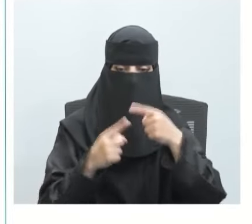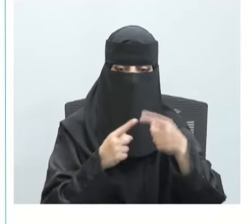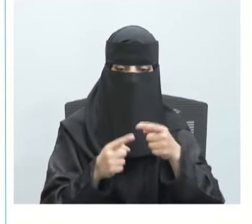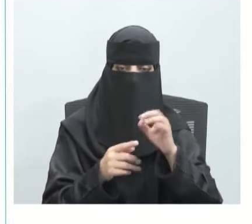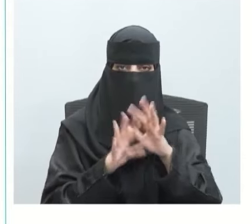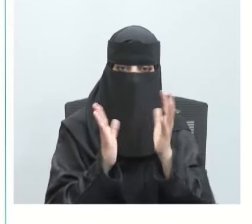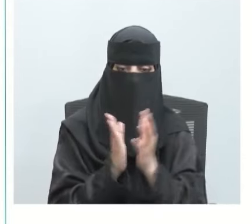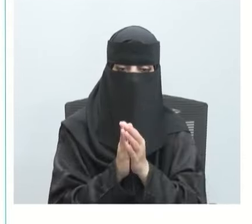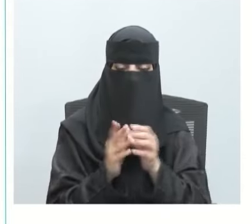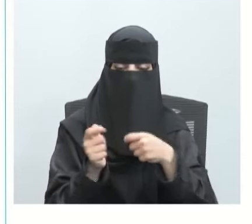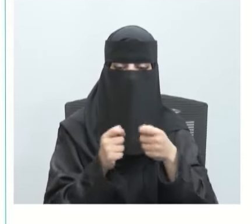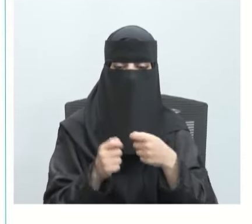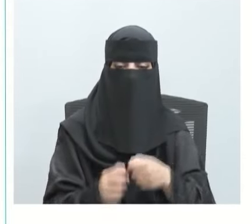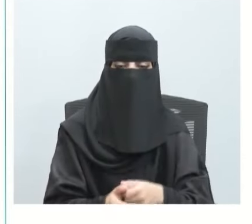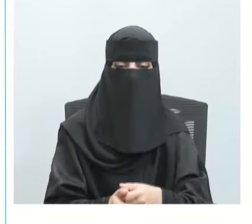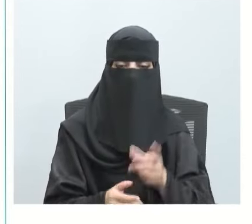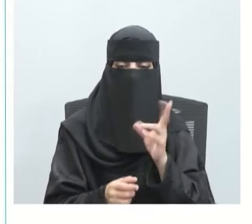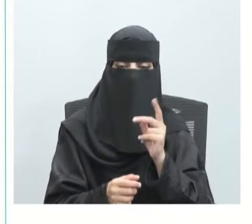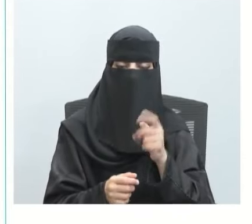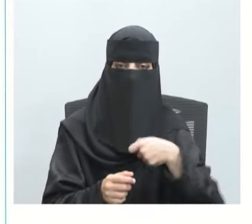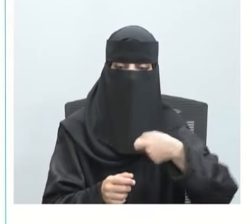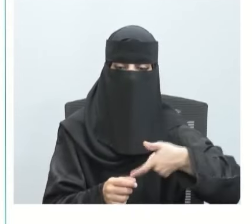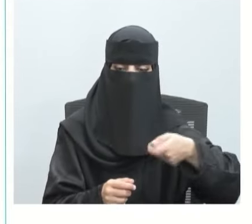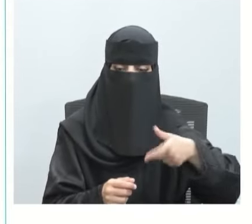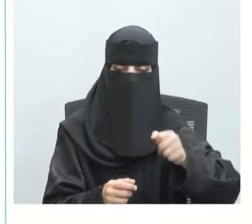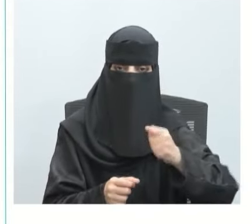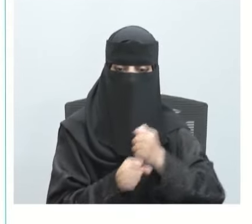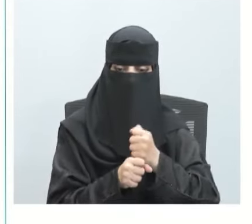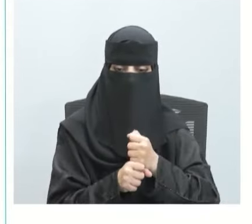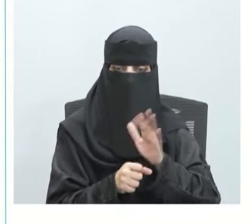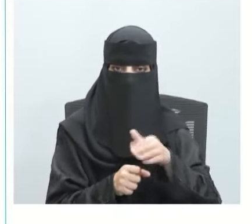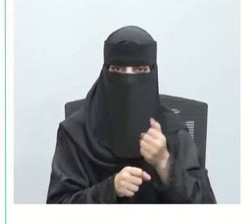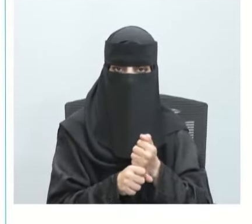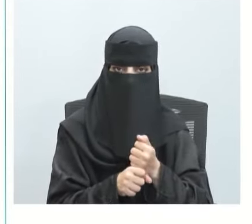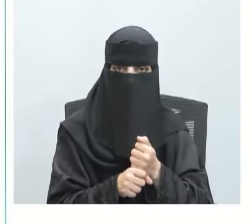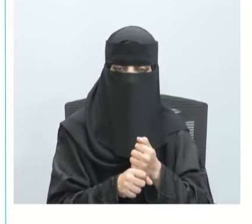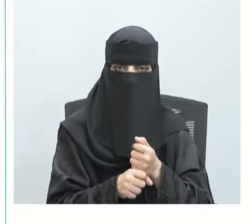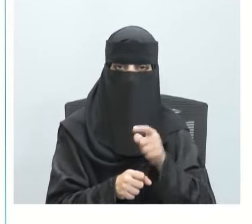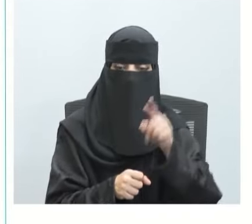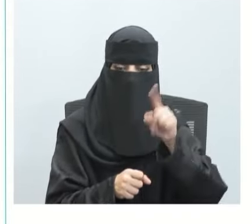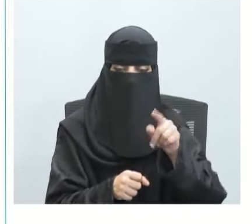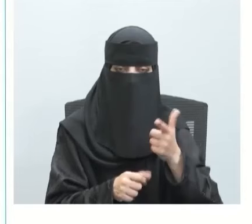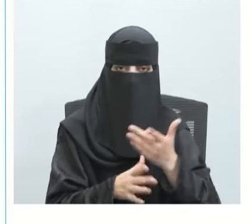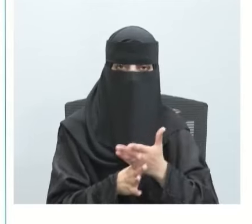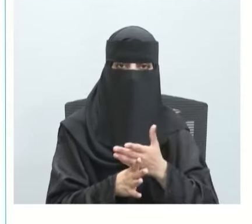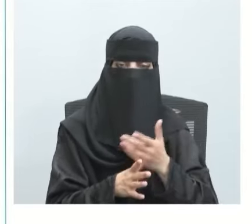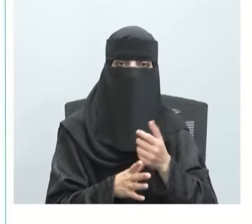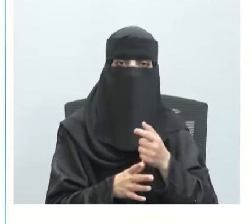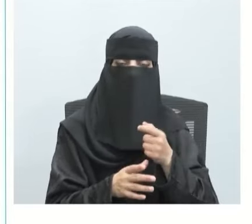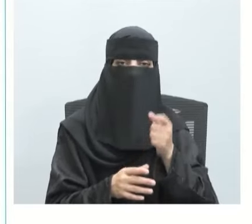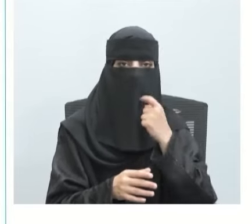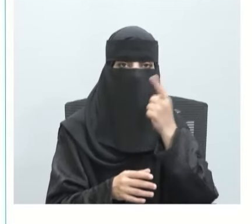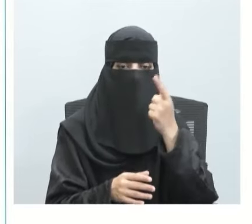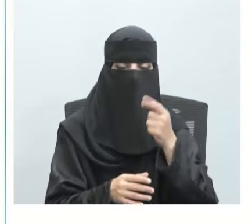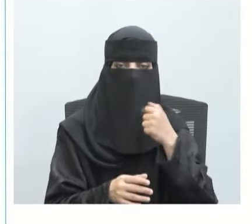وهنا اجمالي المدخرات كذلك النفقات نضع النفقات التي لدينا وفي اليوم وفي الشهر وفي